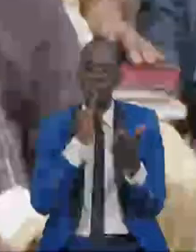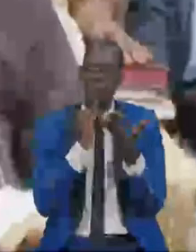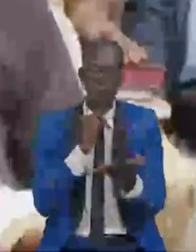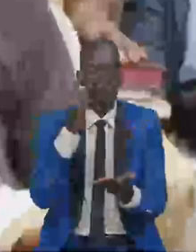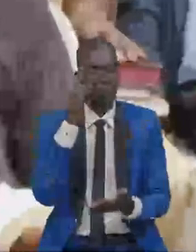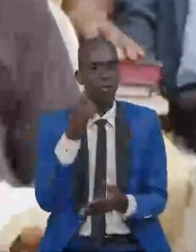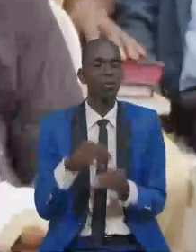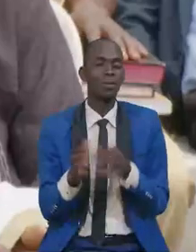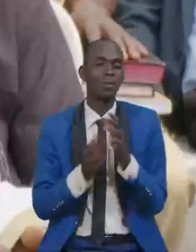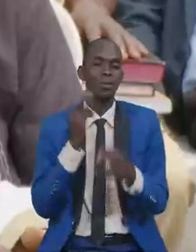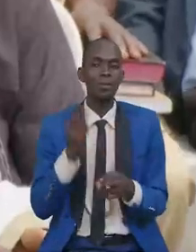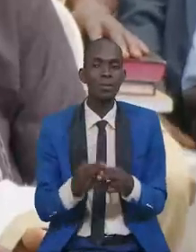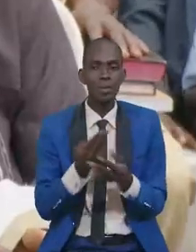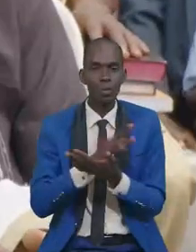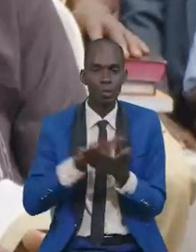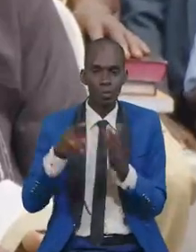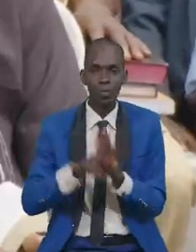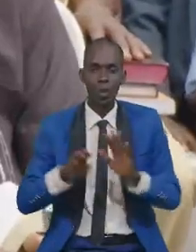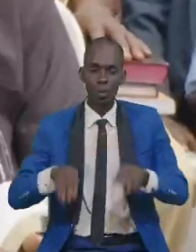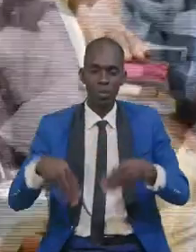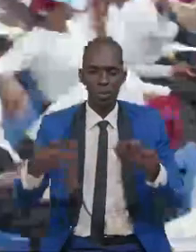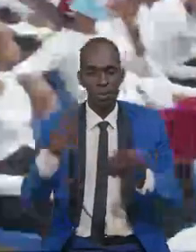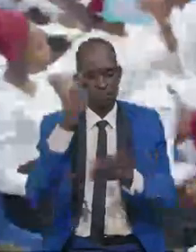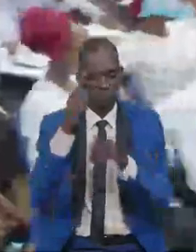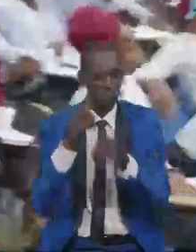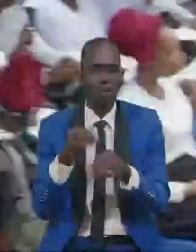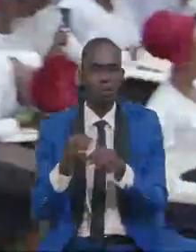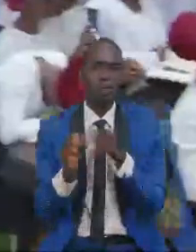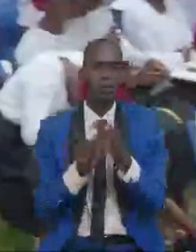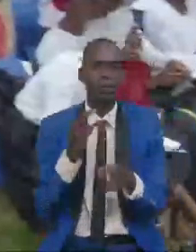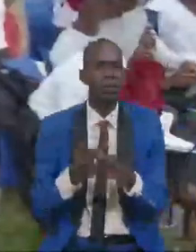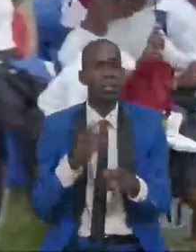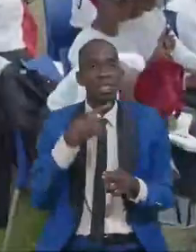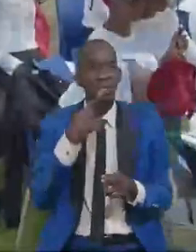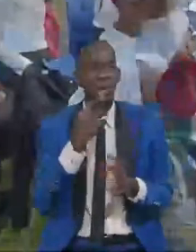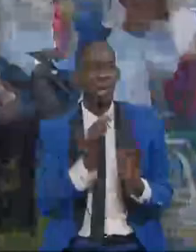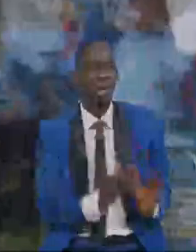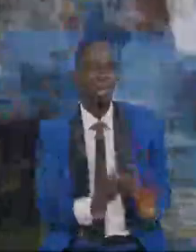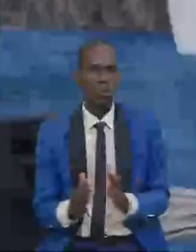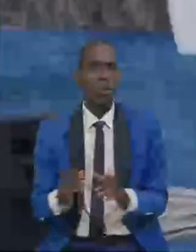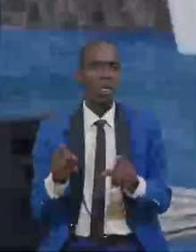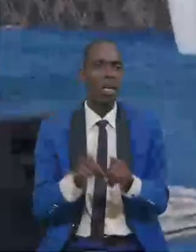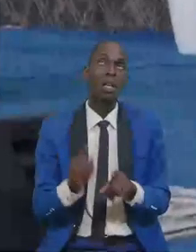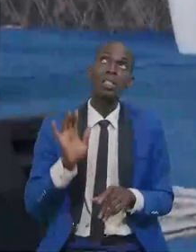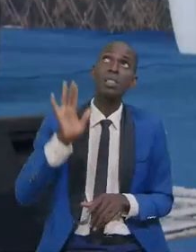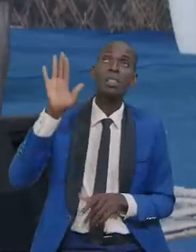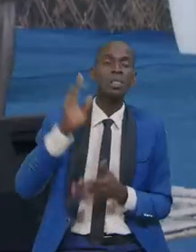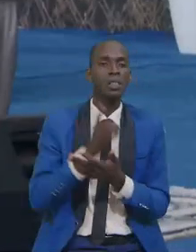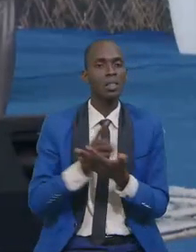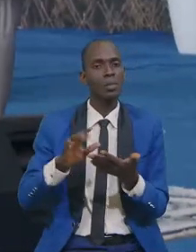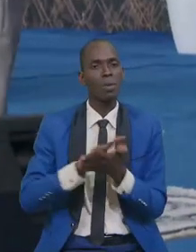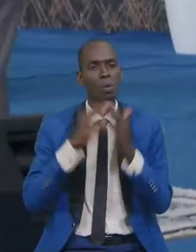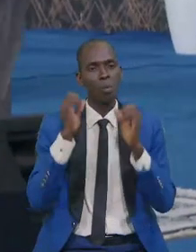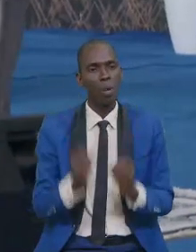est disponible pour toi. La sainteté pourvue pour toi. Il dit selon, comme sa divine